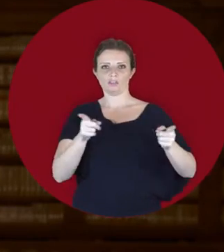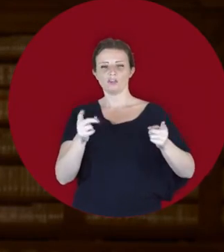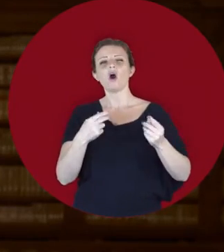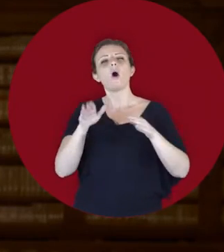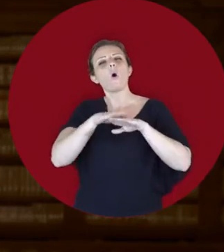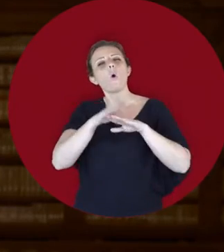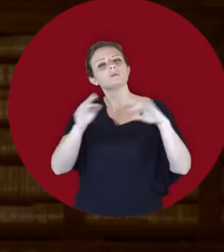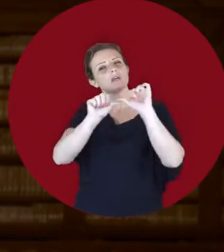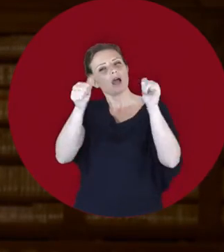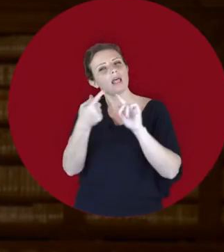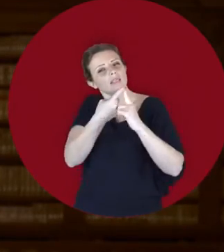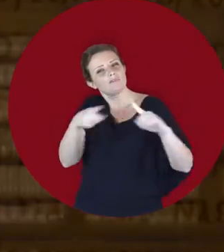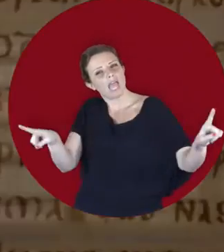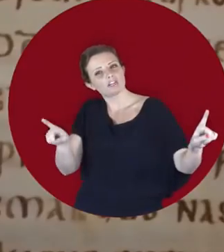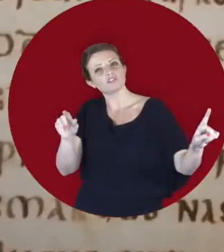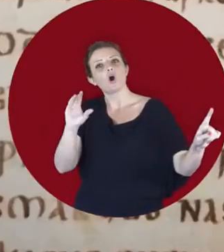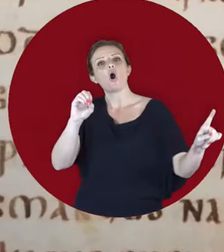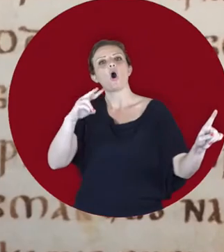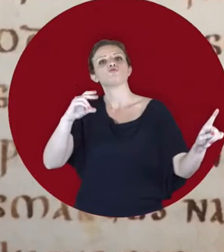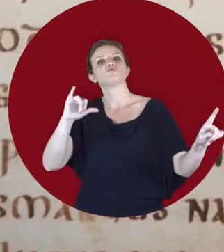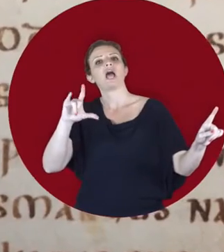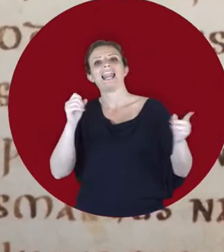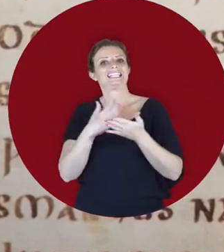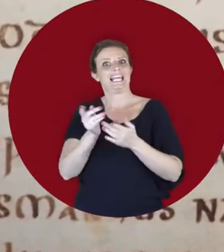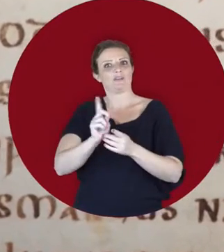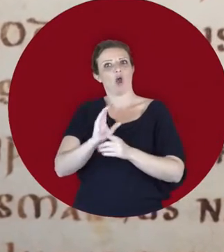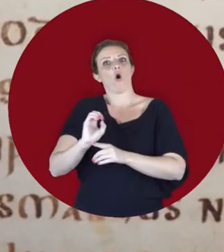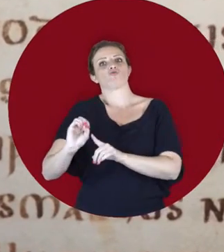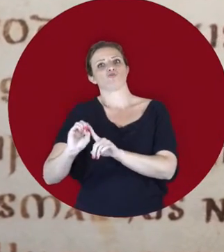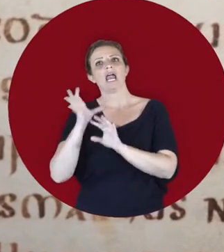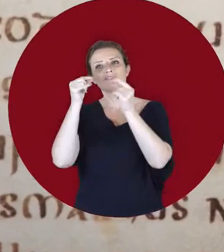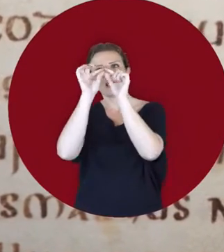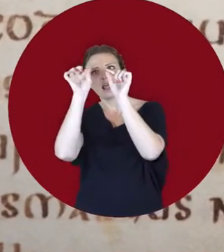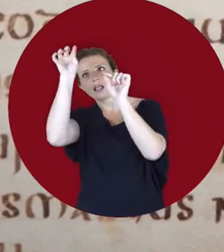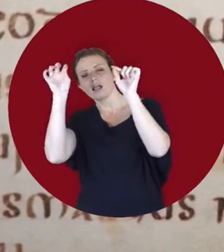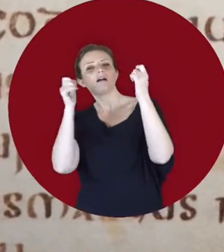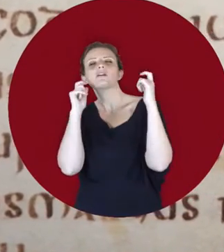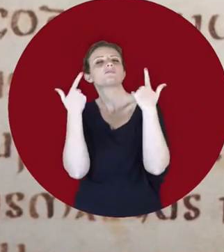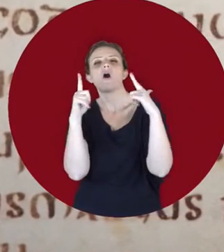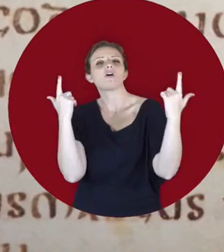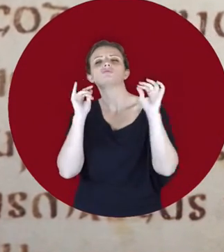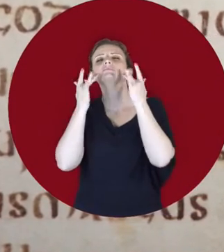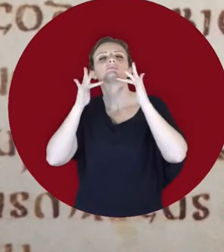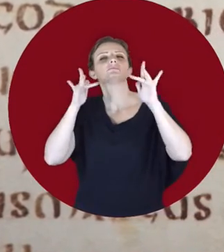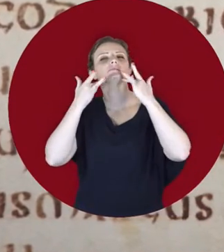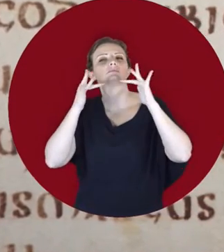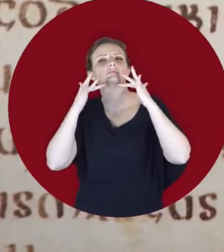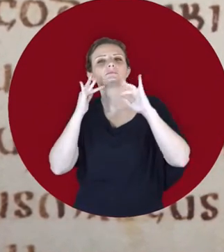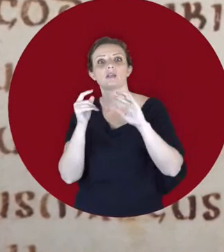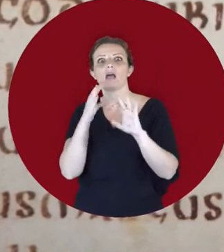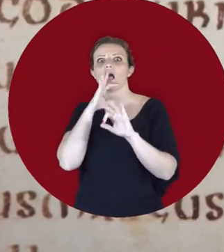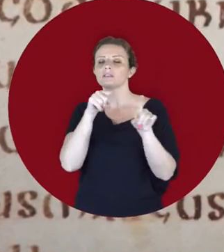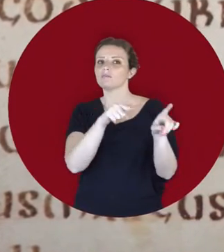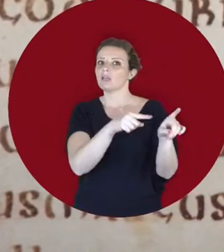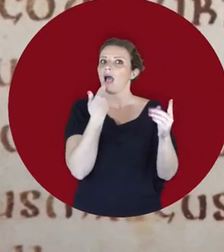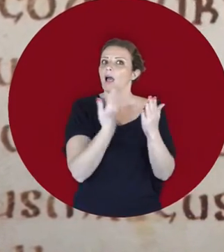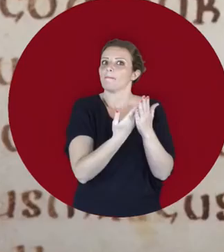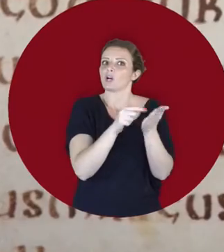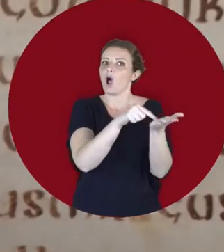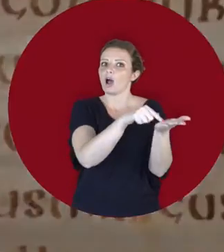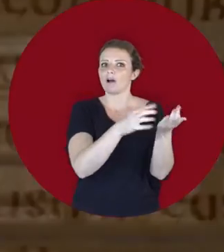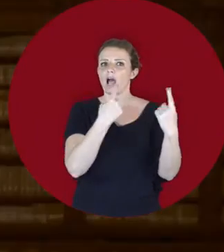scriveva invece con carattere onciale, dove non c'erano le barre in alto e in basso delle lettere.